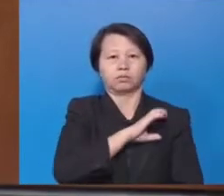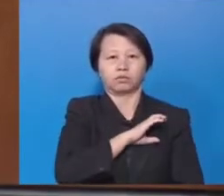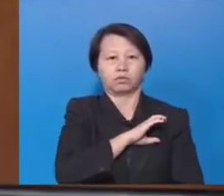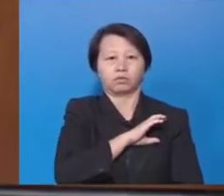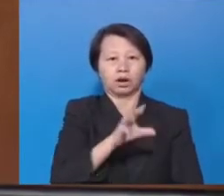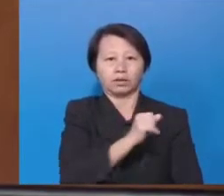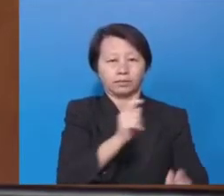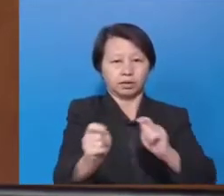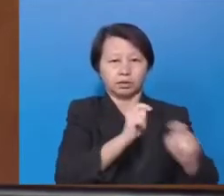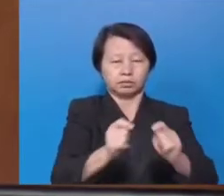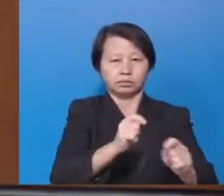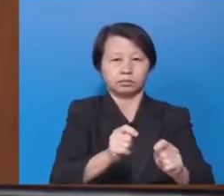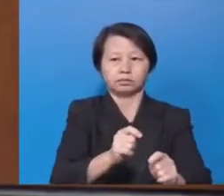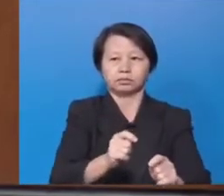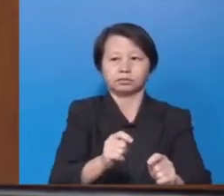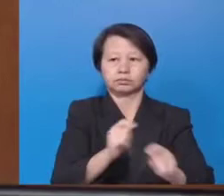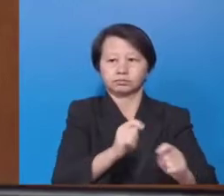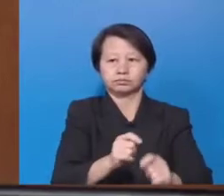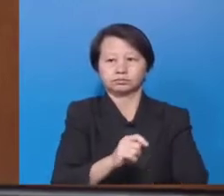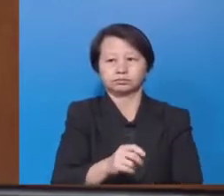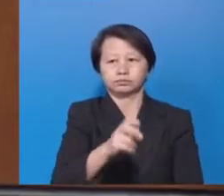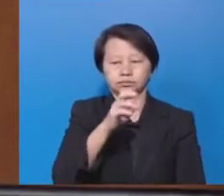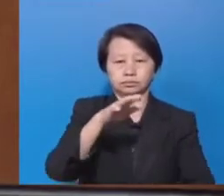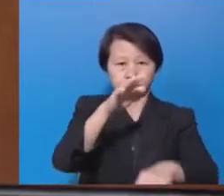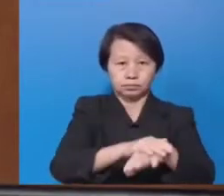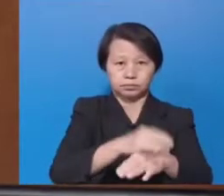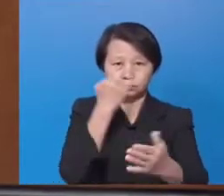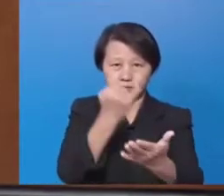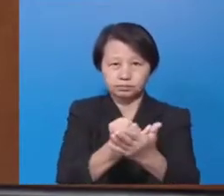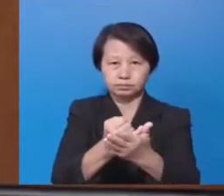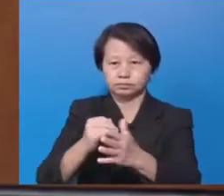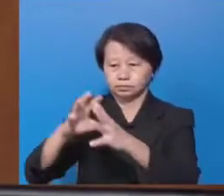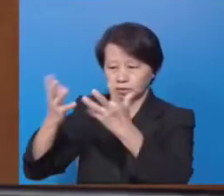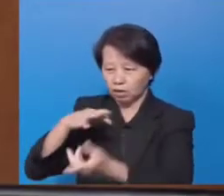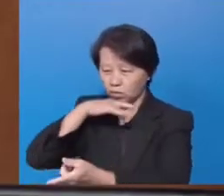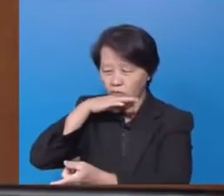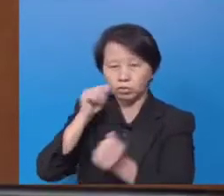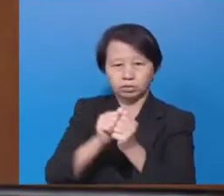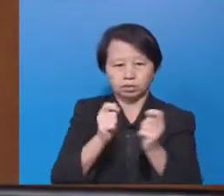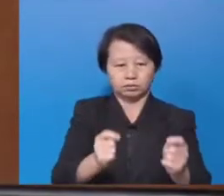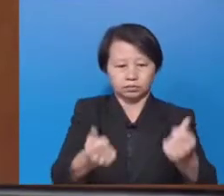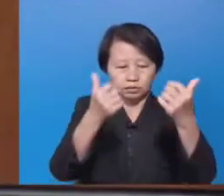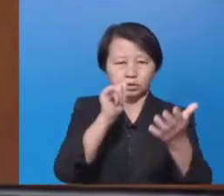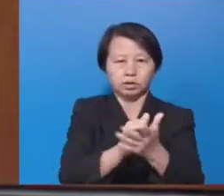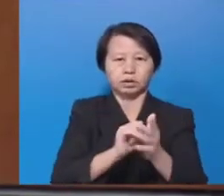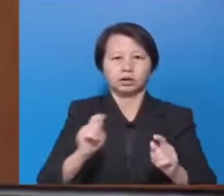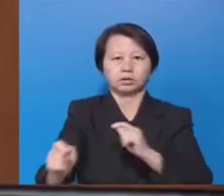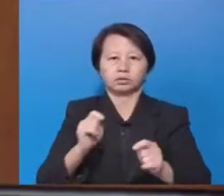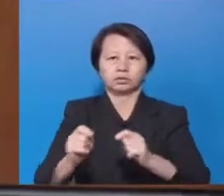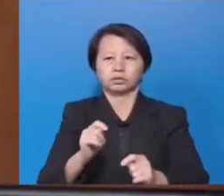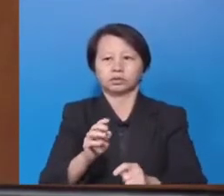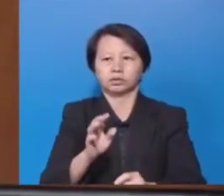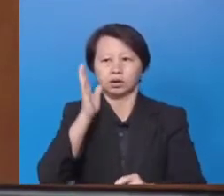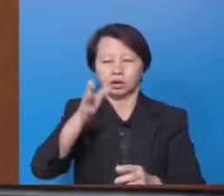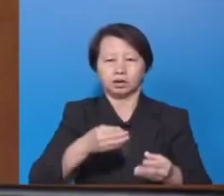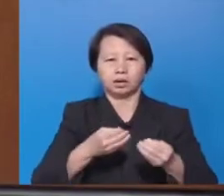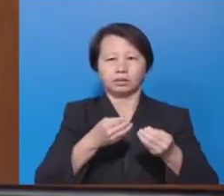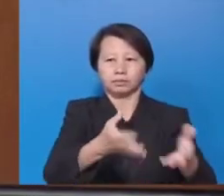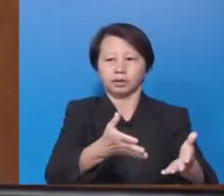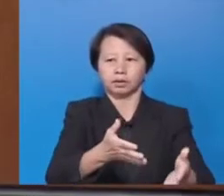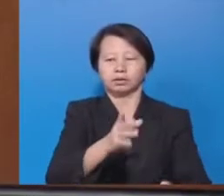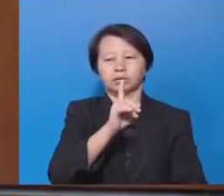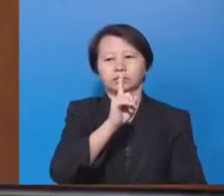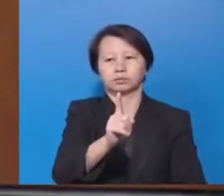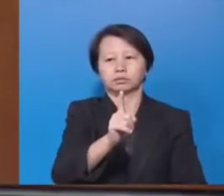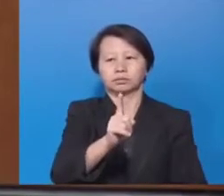n yang mengambil tindakan atau masa penguasaan ktp-nya alam sekita ini dengan kadar segera ada satu tindakan yang dikatakan akan memberi